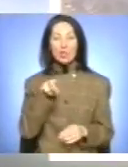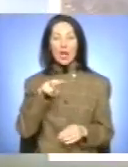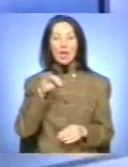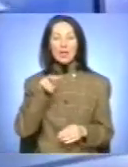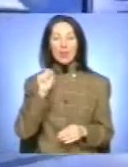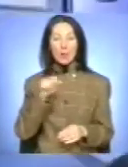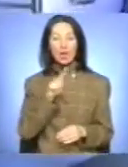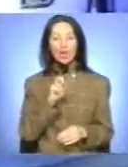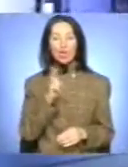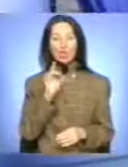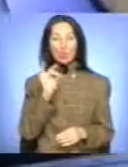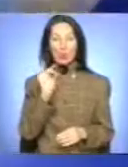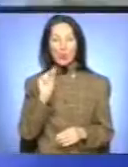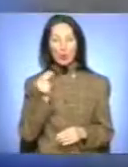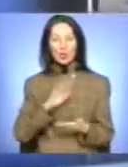стабілізувалася.